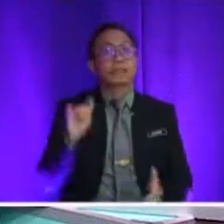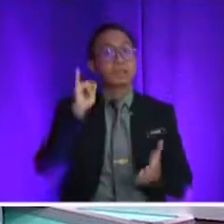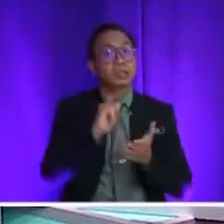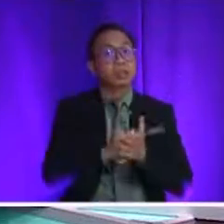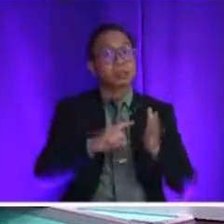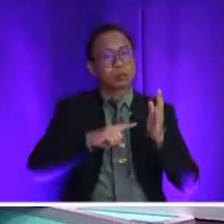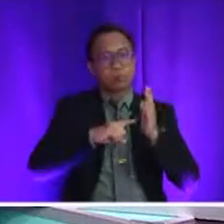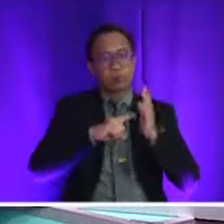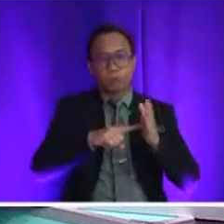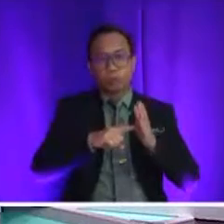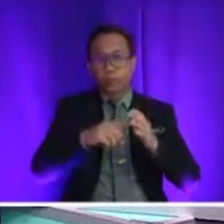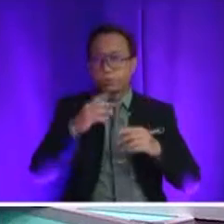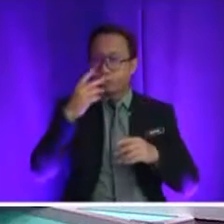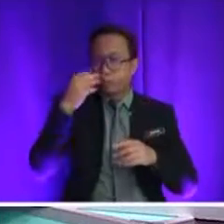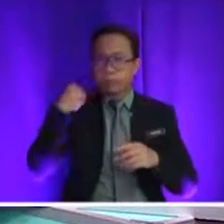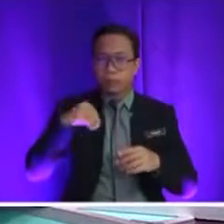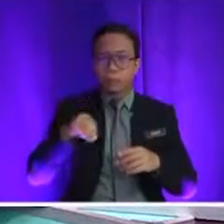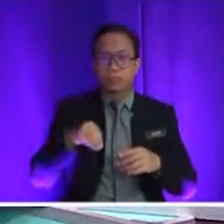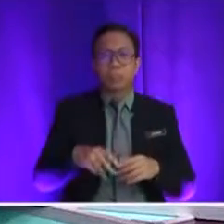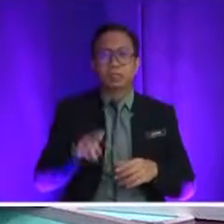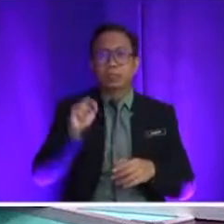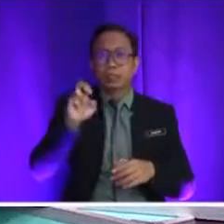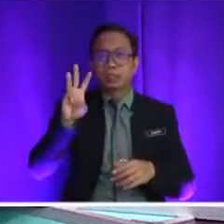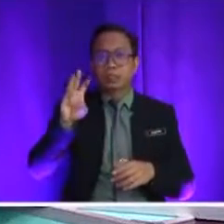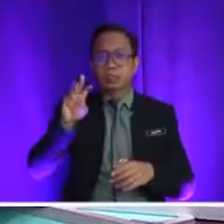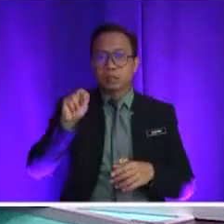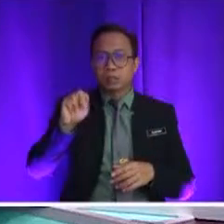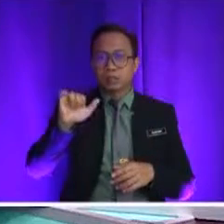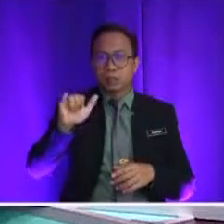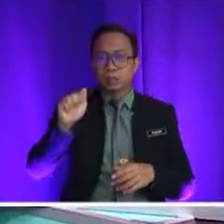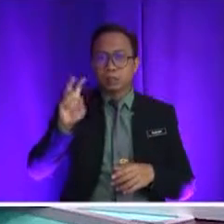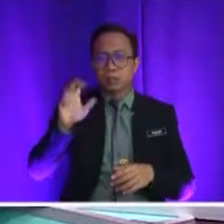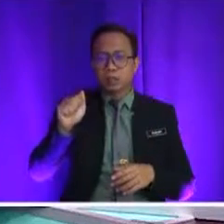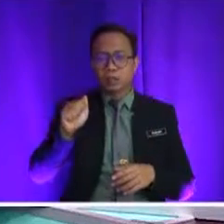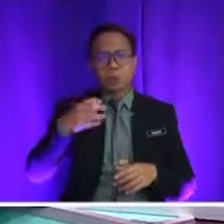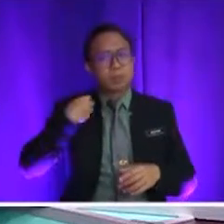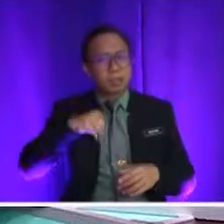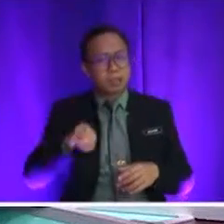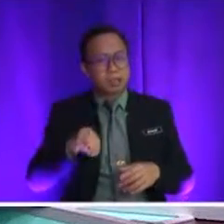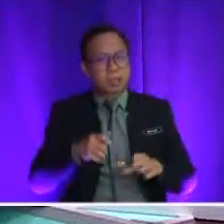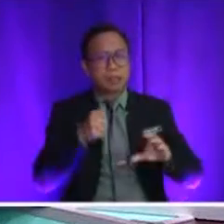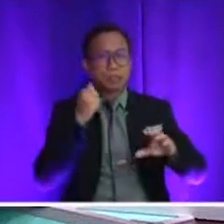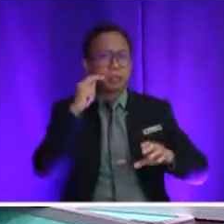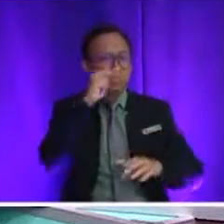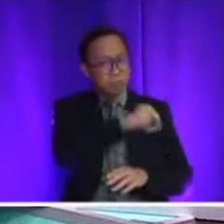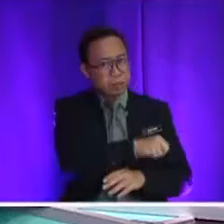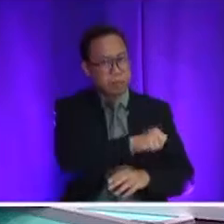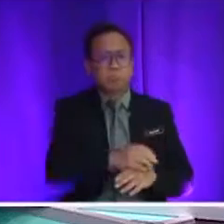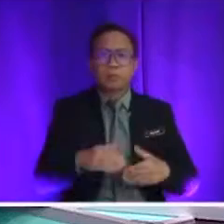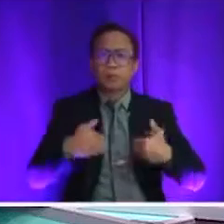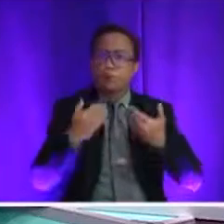tujuan mereka dan nyawa pekerja terancam maknanya bila pekerja keluar bekerja nyawa mereka diancam oleh